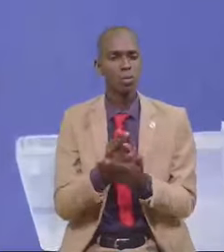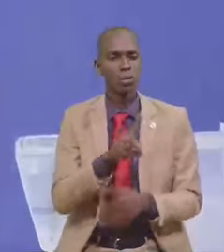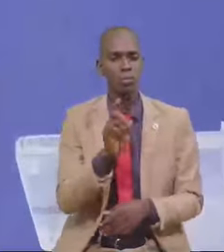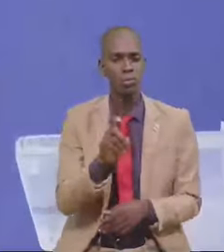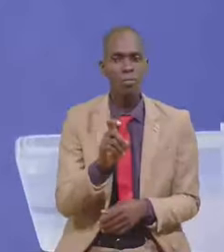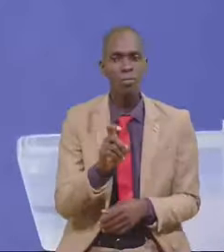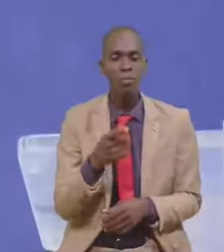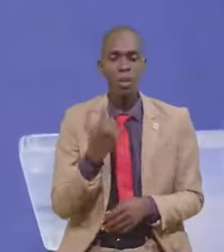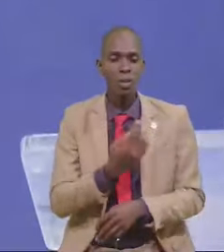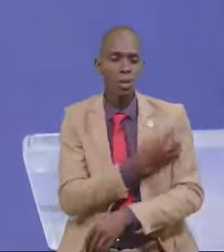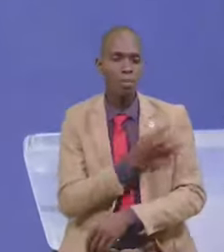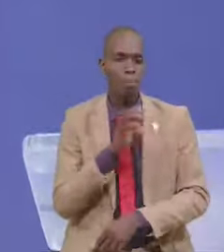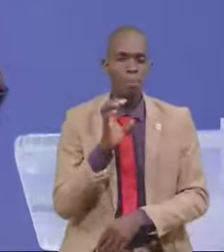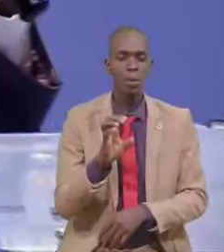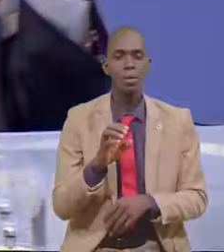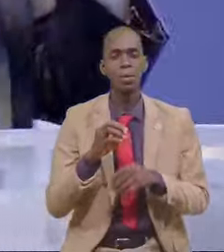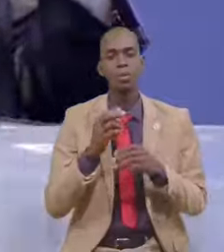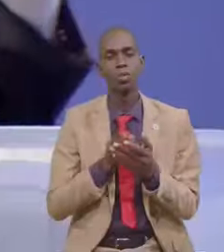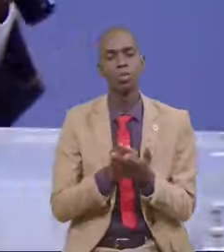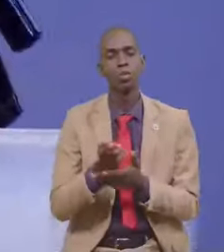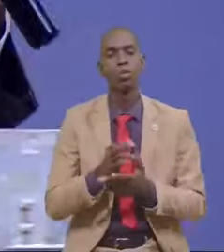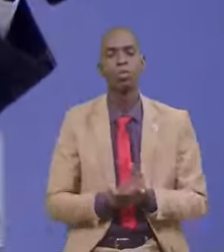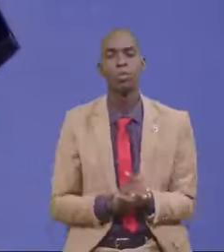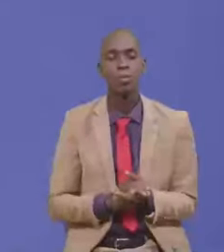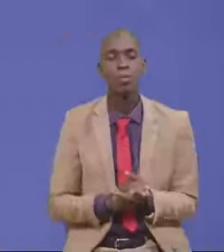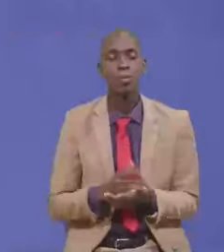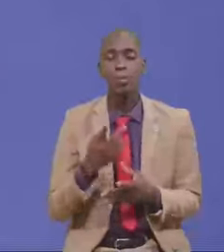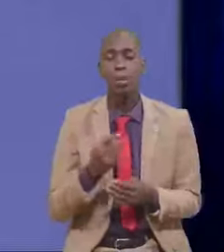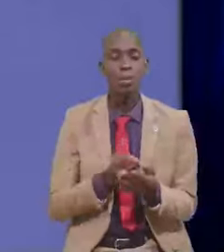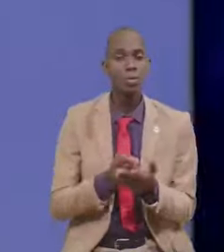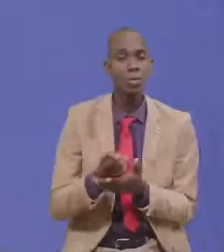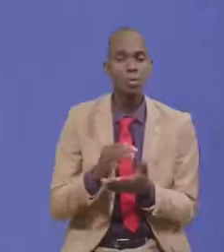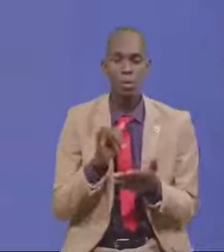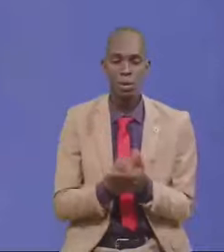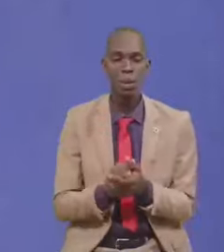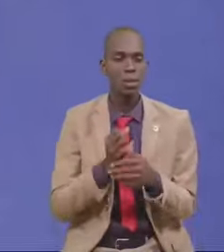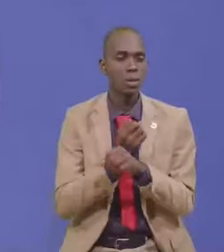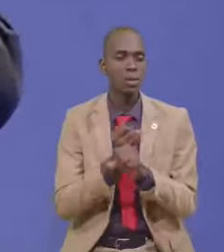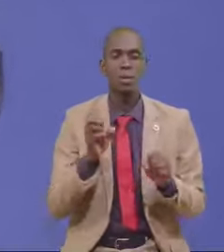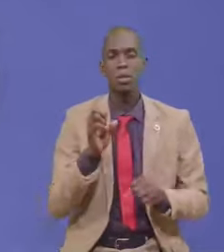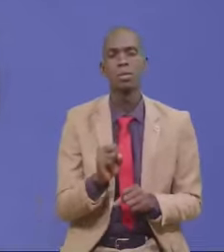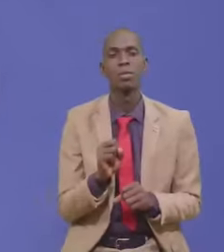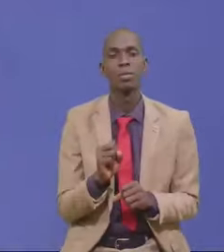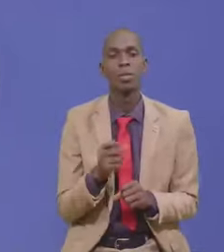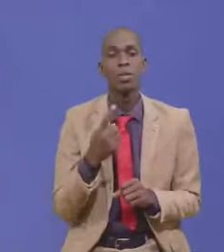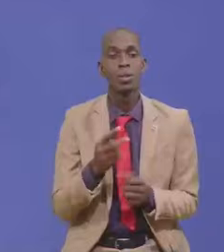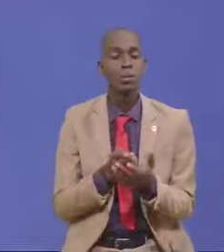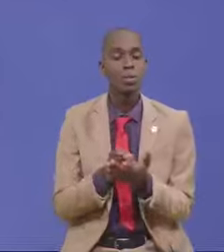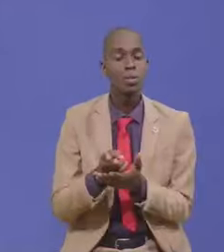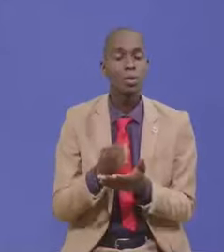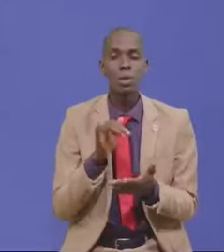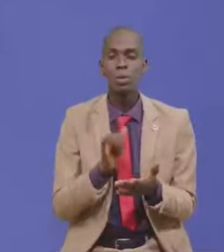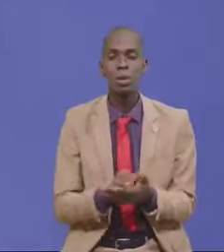La vérité qui donne la vérité. La vérité qui sauve, la vérité qui